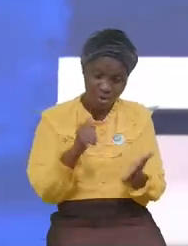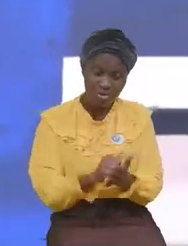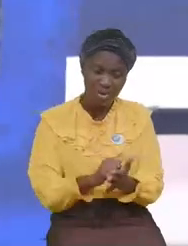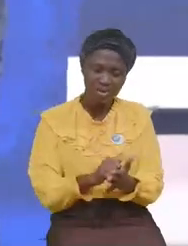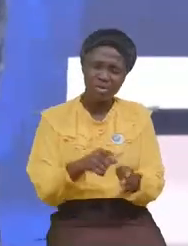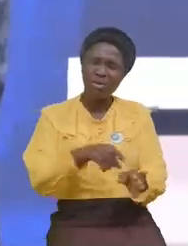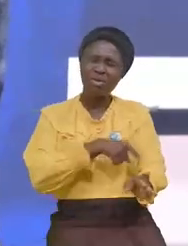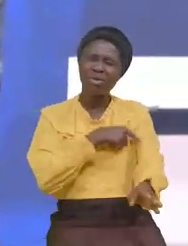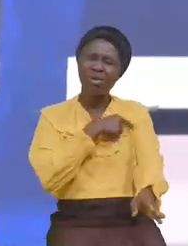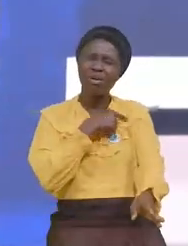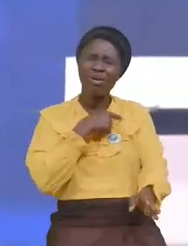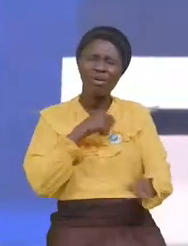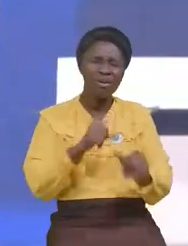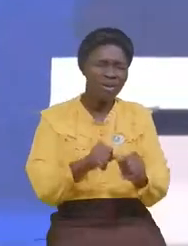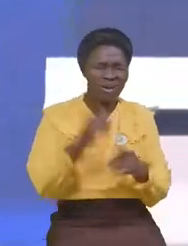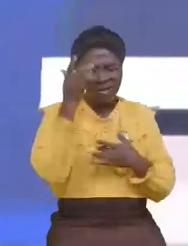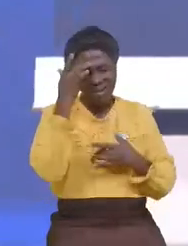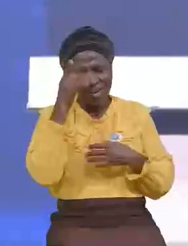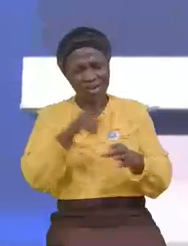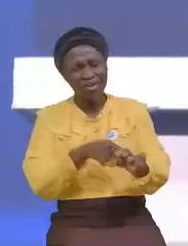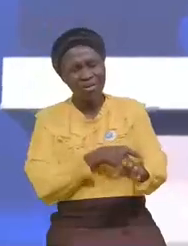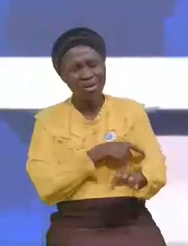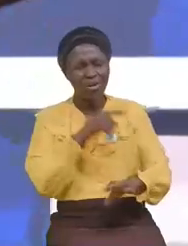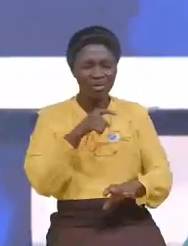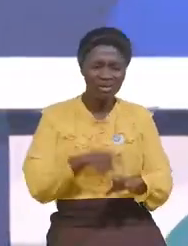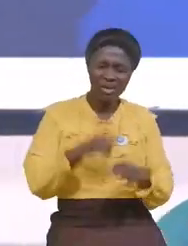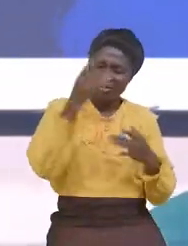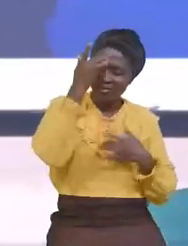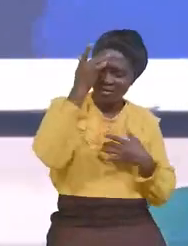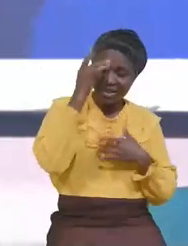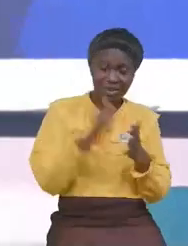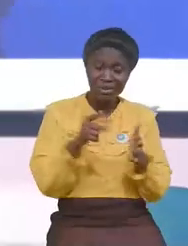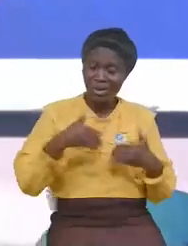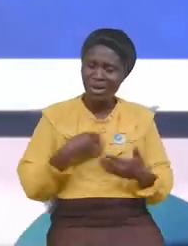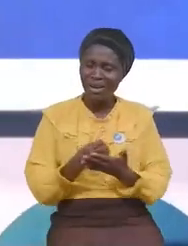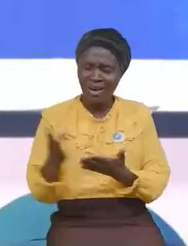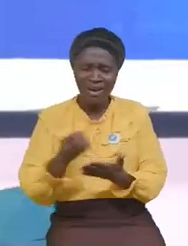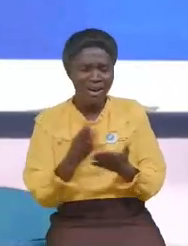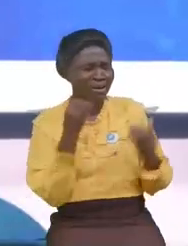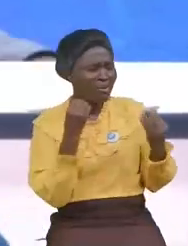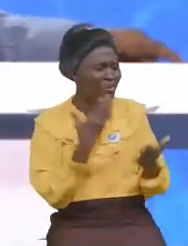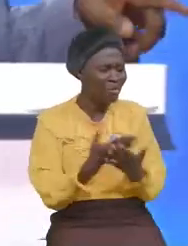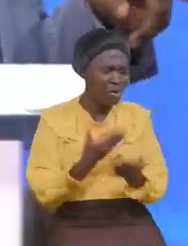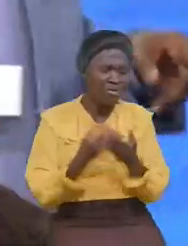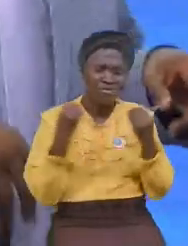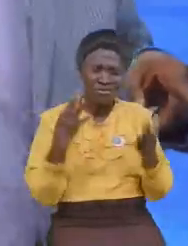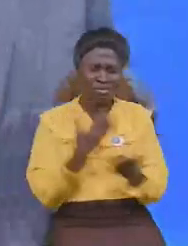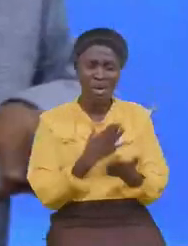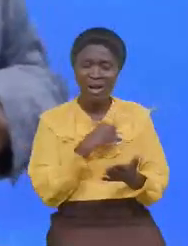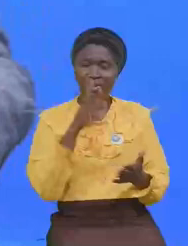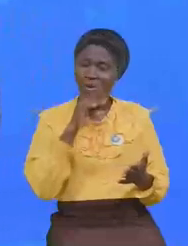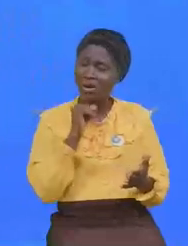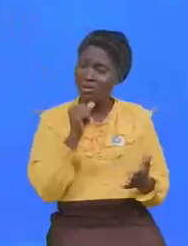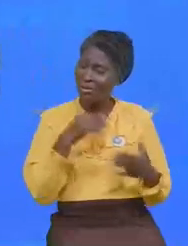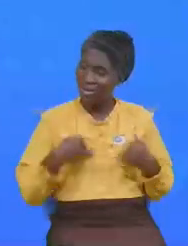Ces maladies de longue date et pour lesquelles vous avez dépensé tant